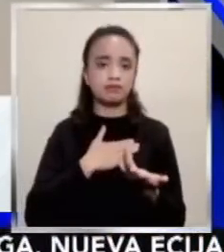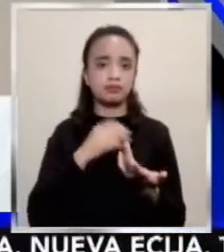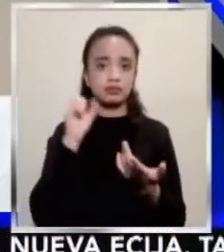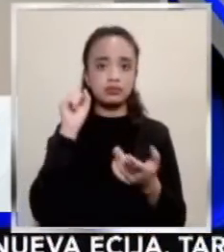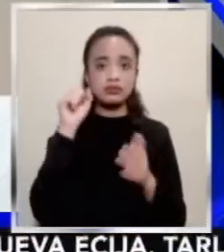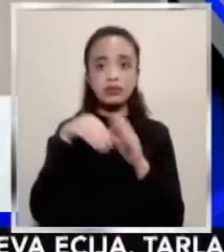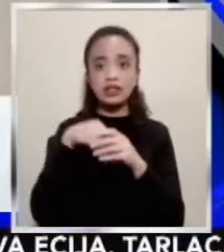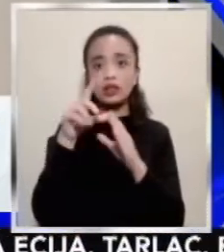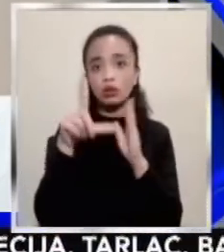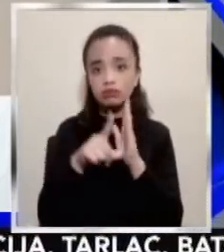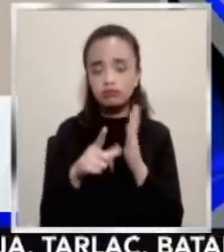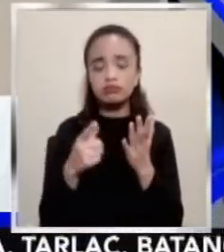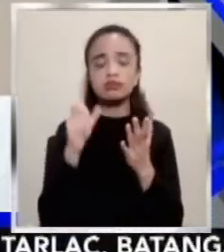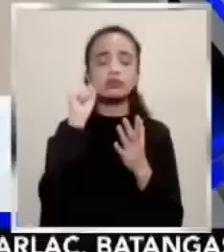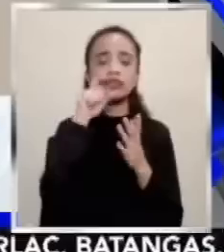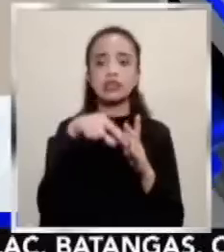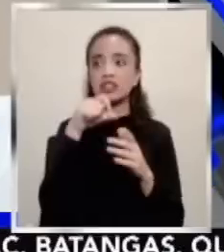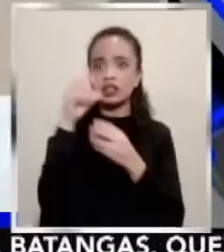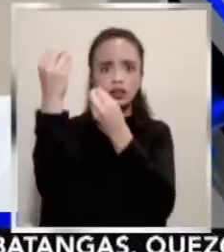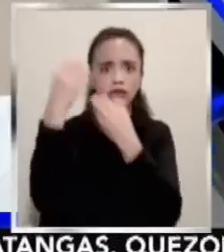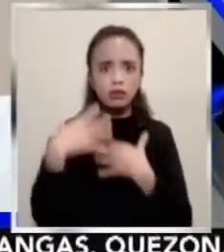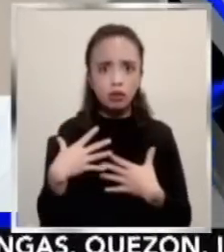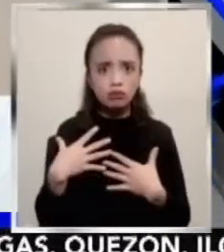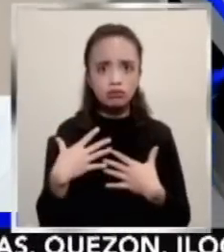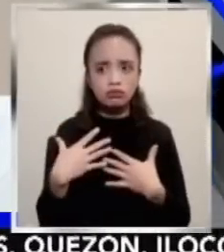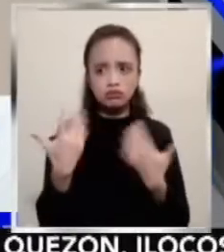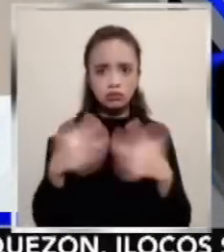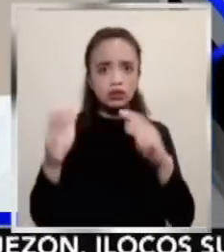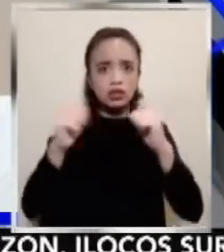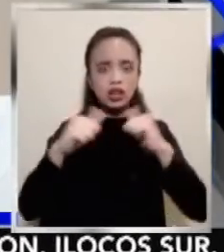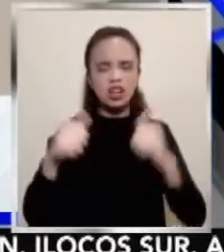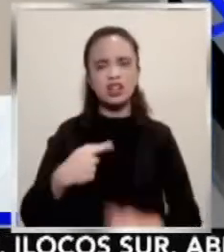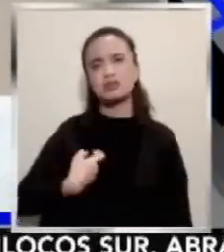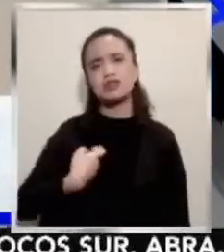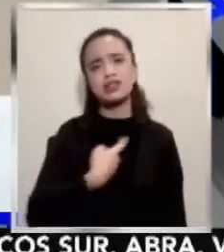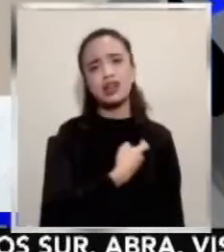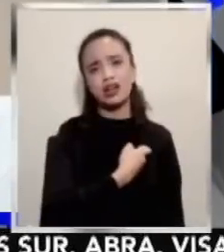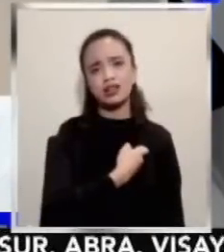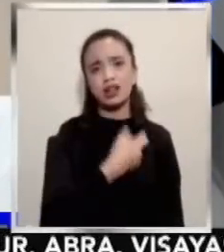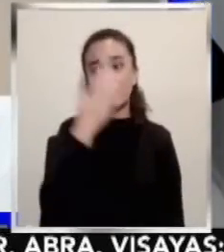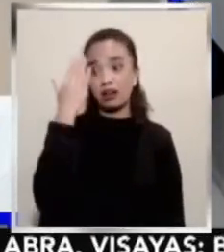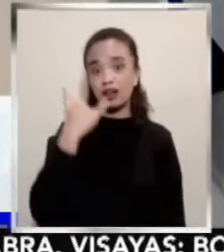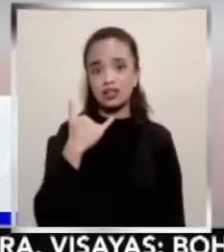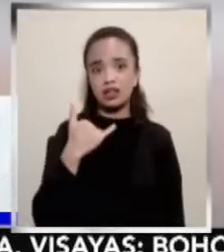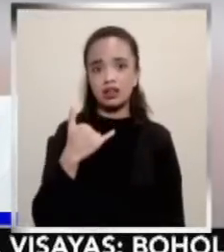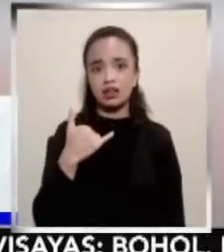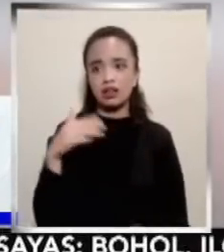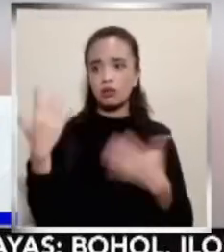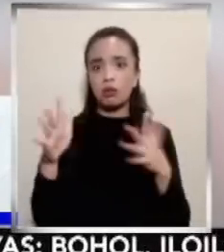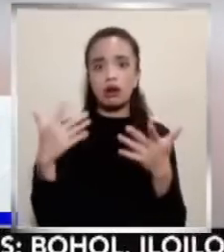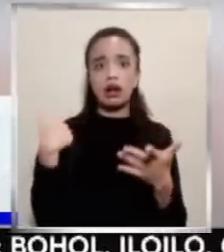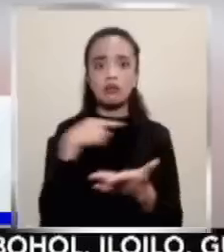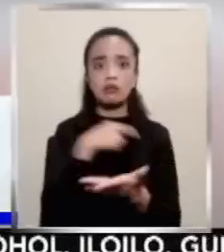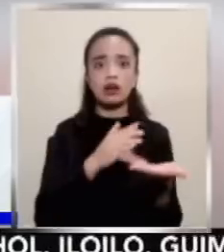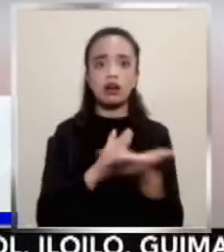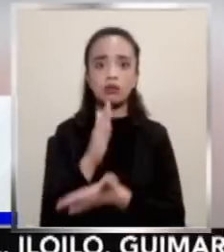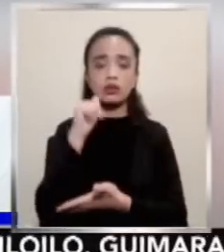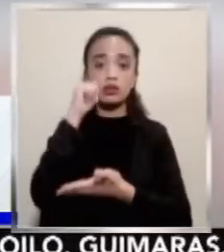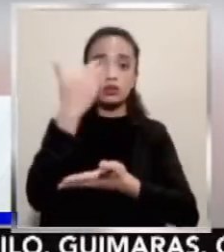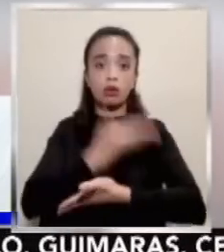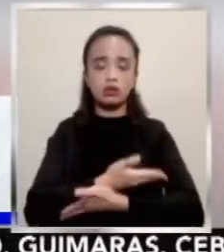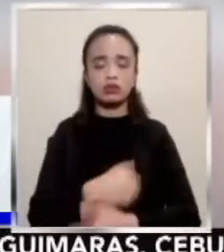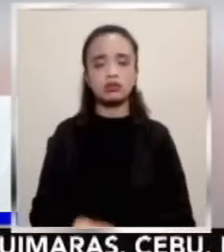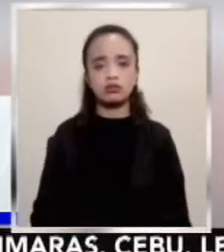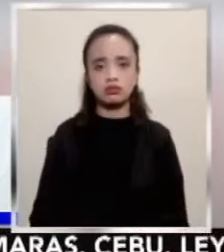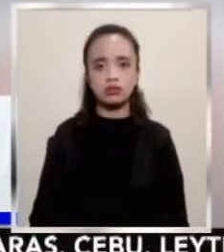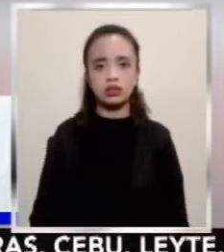niya sinabi sa amin. Masakit po para sa akin yung kasi po winala niya kami ng karapatan kay Monica. Tumanggi magbigay ng panayam ang